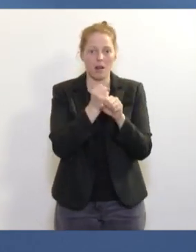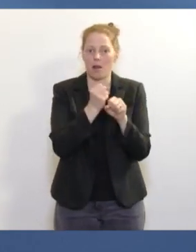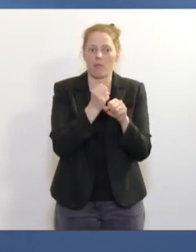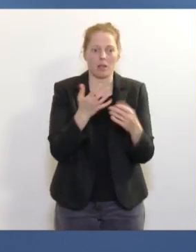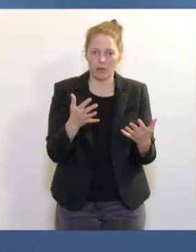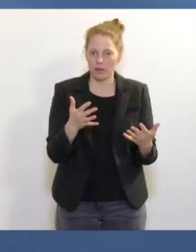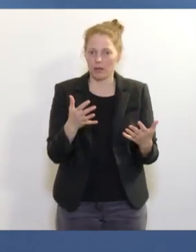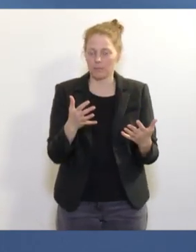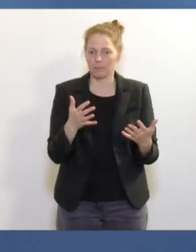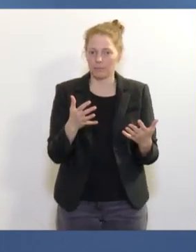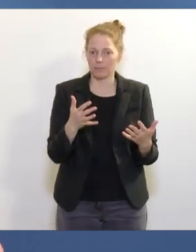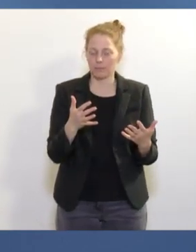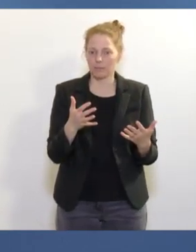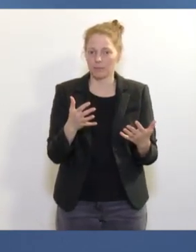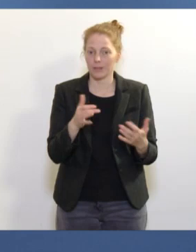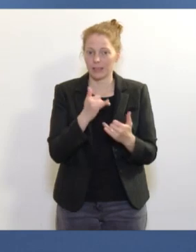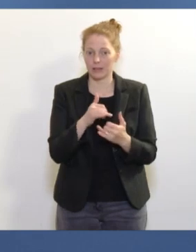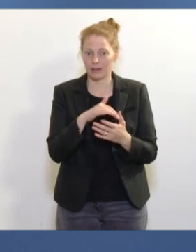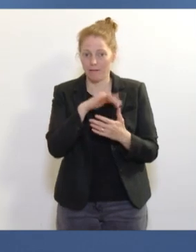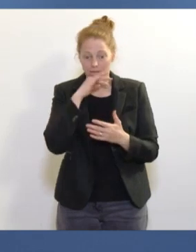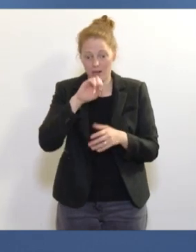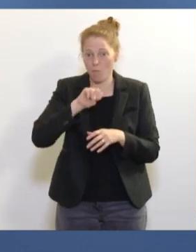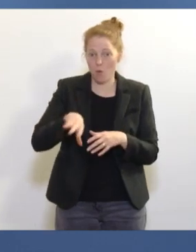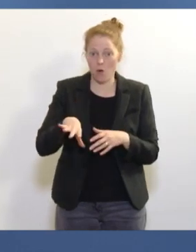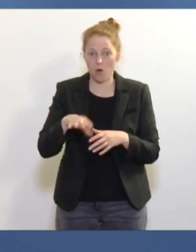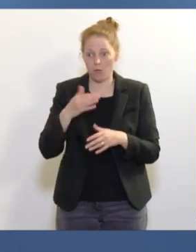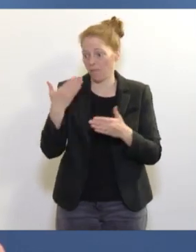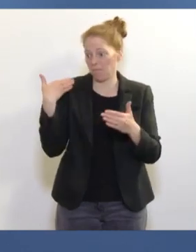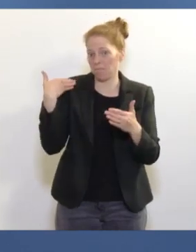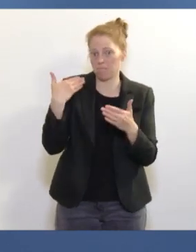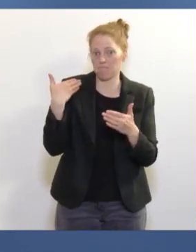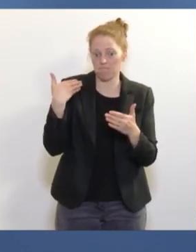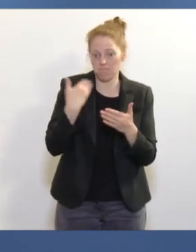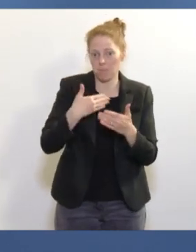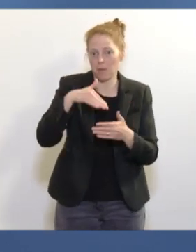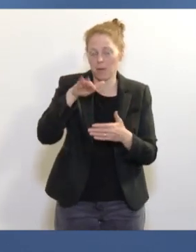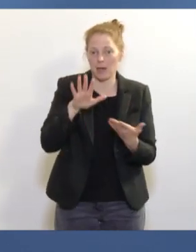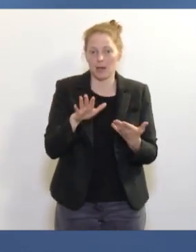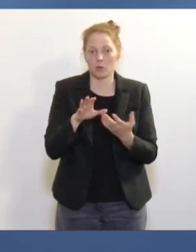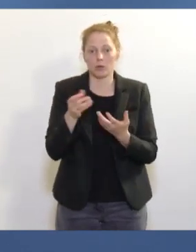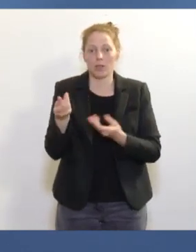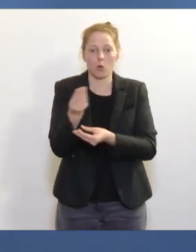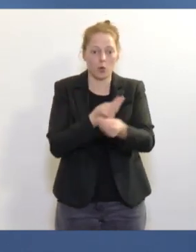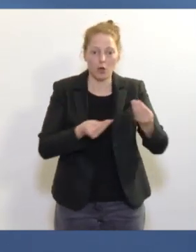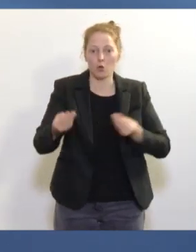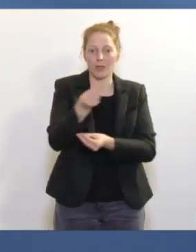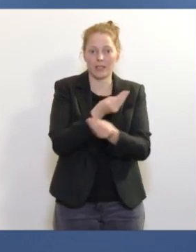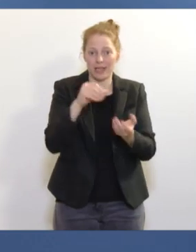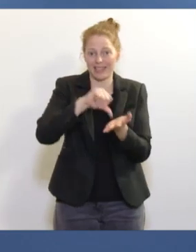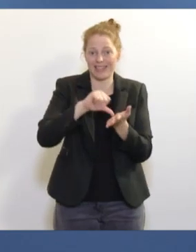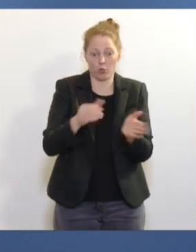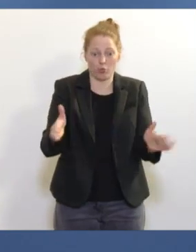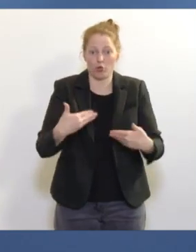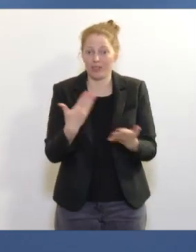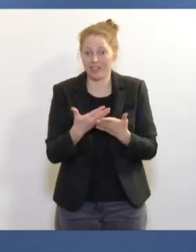auch du natürlich viel mehr auffällt, wie an der Vergangenheit in anderen Weltrecyclingzentren zu sehen.